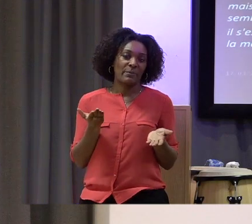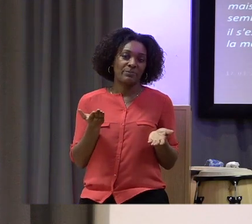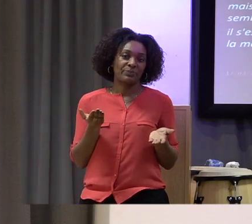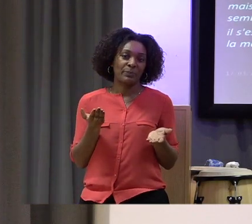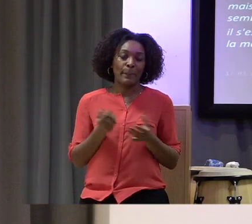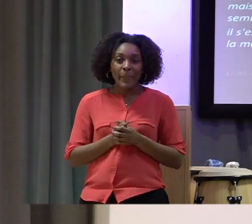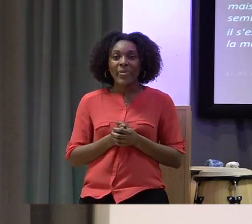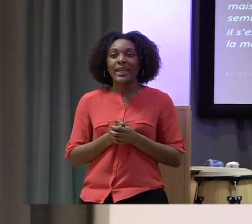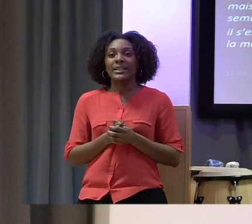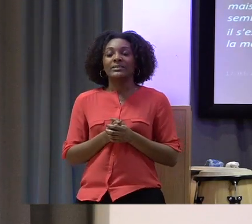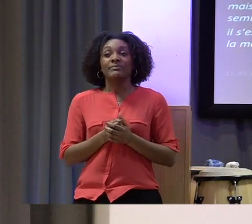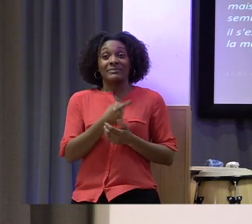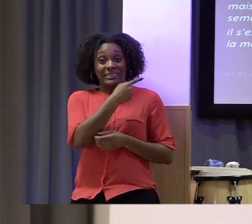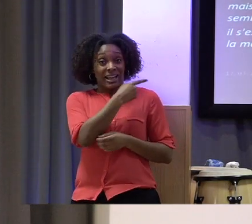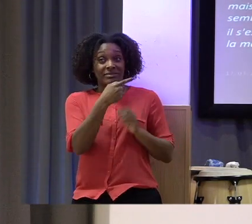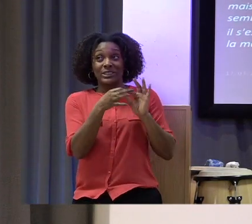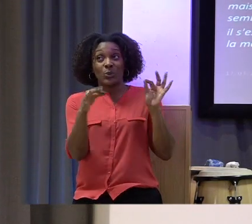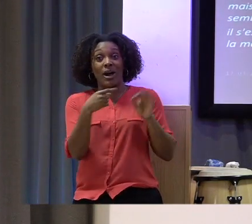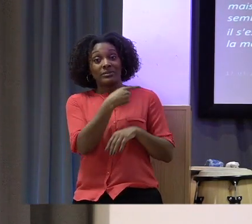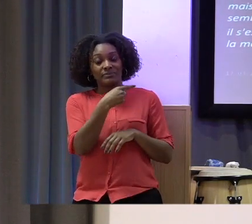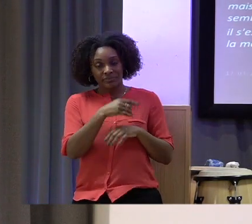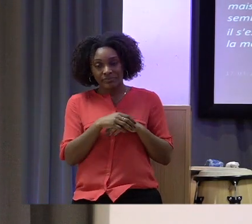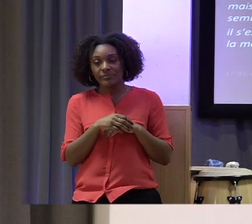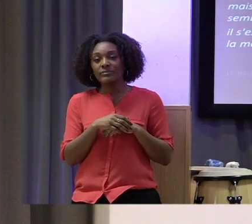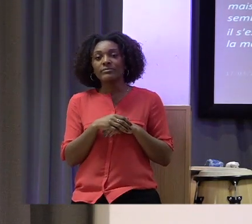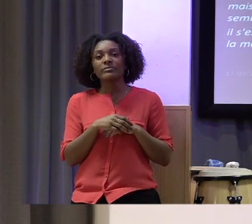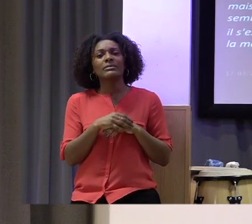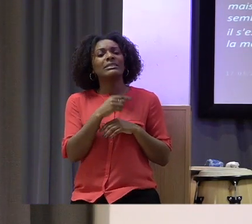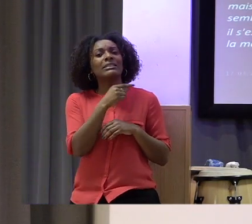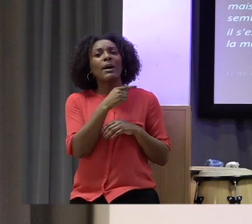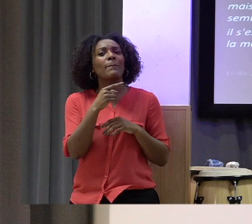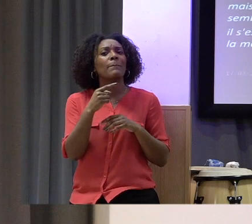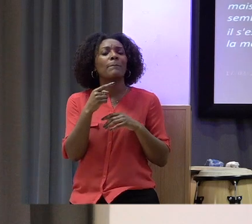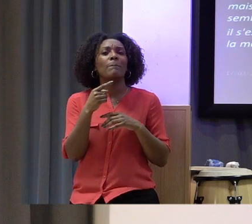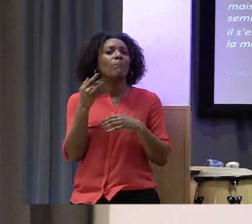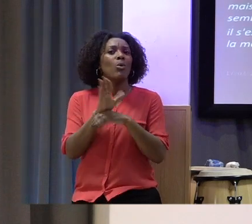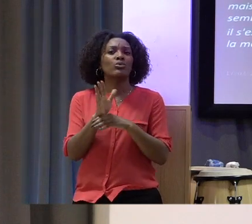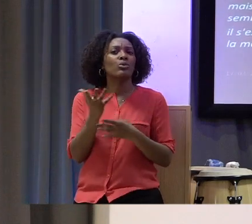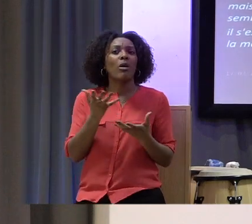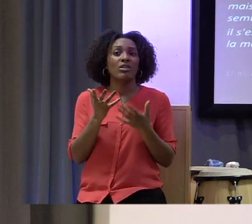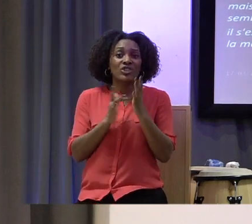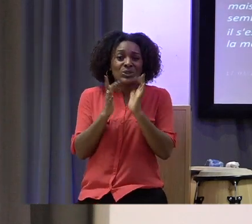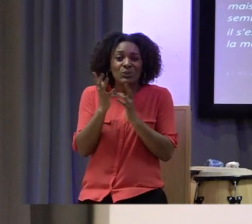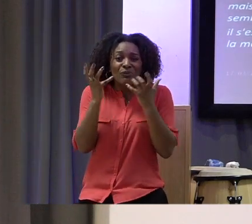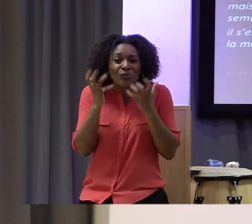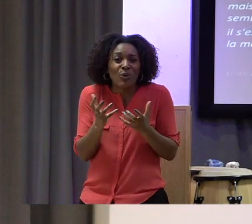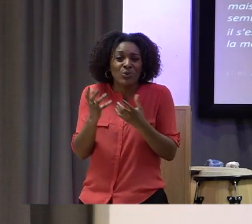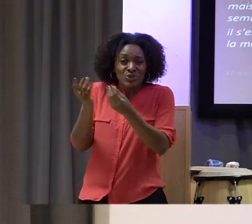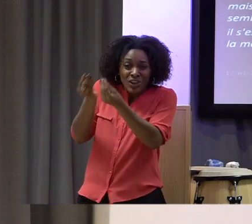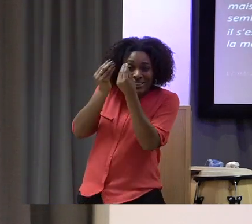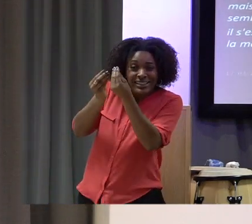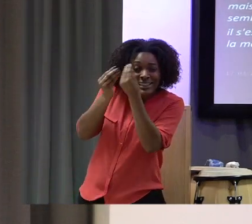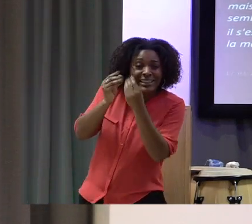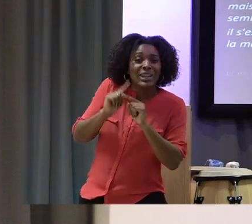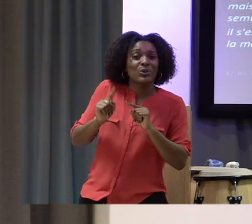Le récit que nous avons vu ici est une illustration de ce que Jésus veut nous montrer.